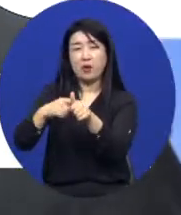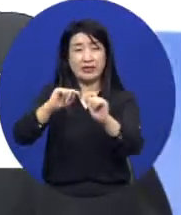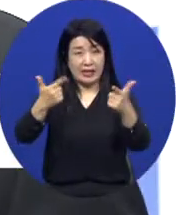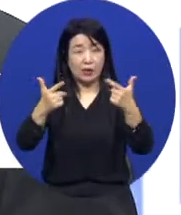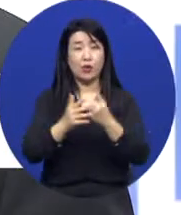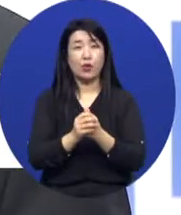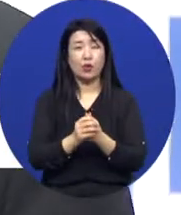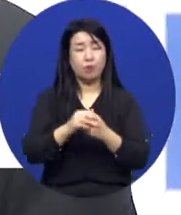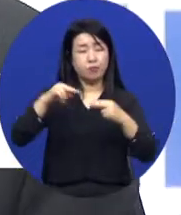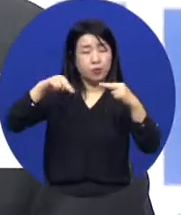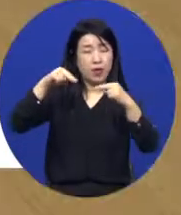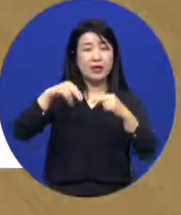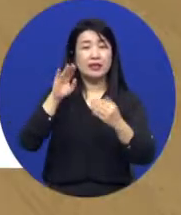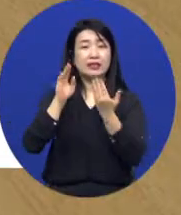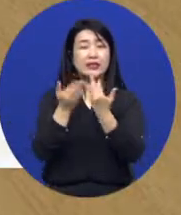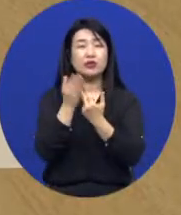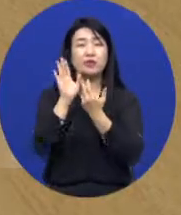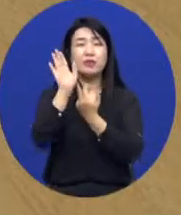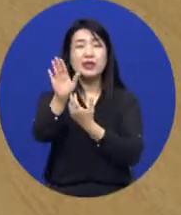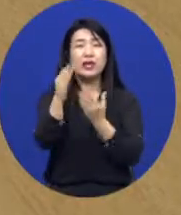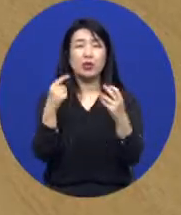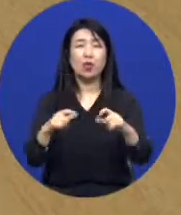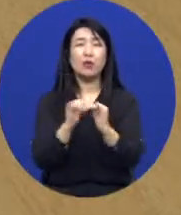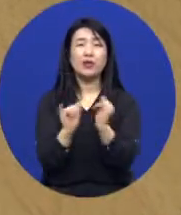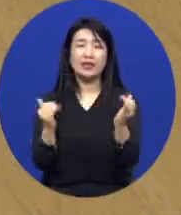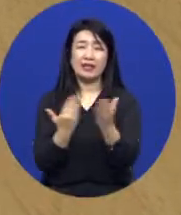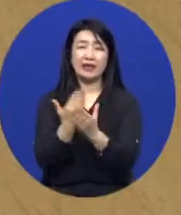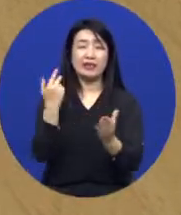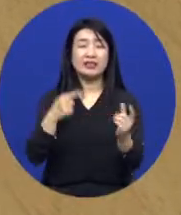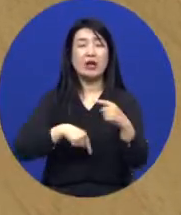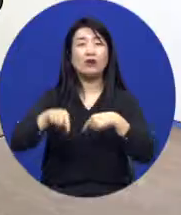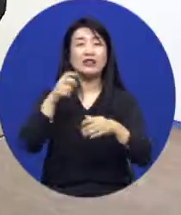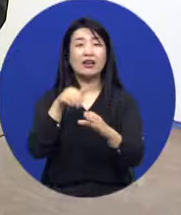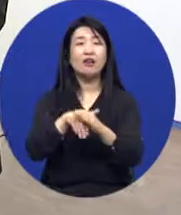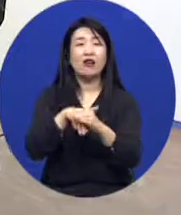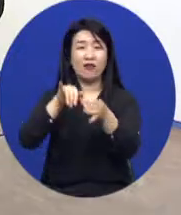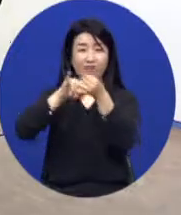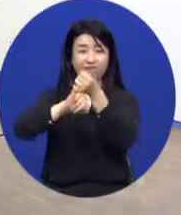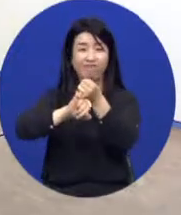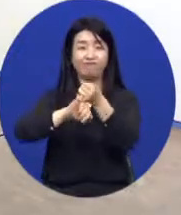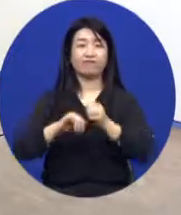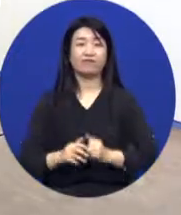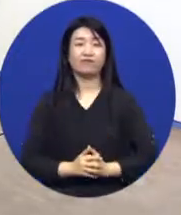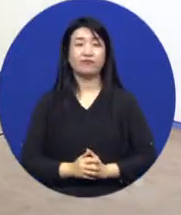않고 제주 미래와 도민을 위한 정책선거를 실시하겠다고 밝혔습니다.